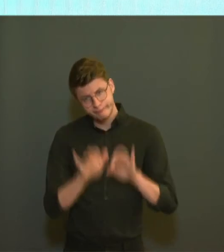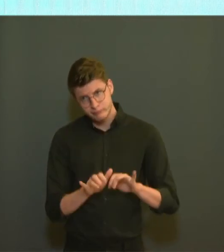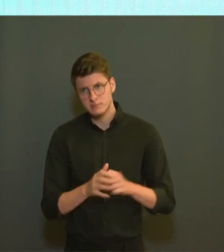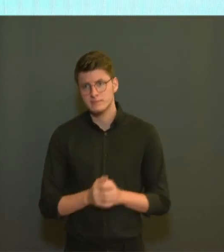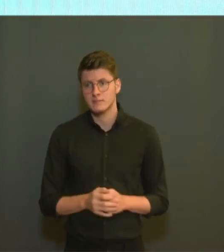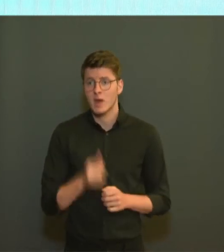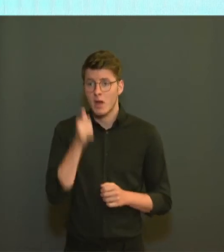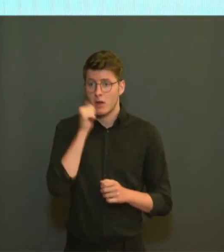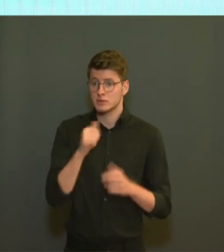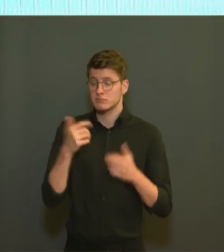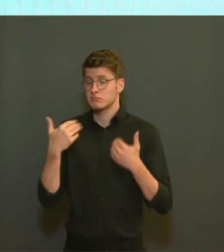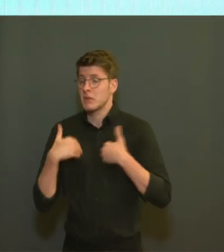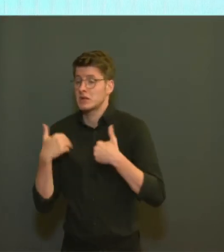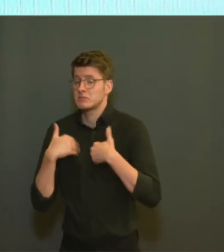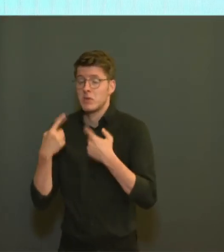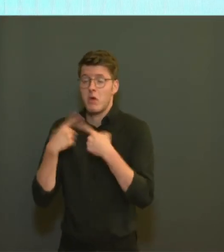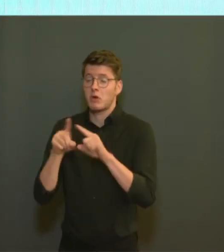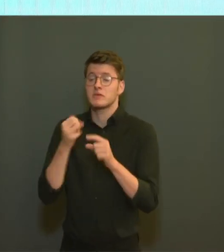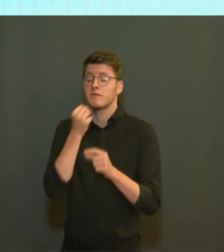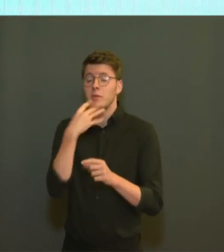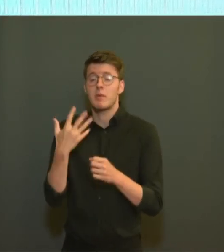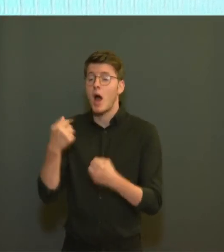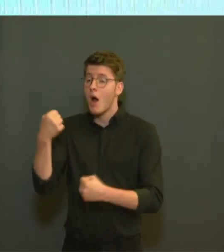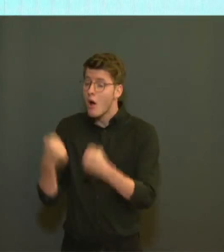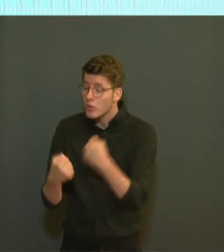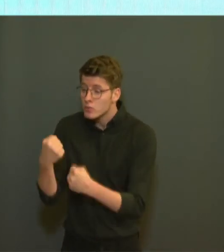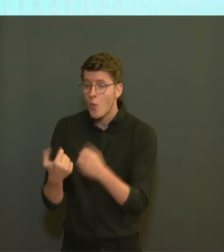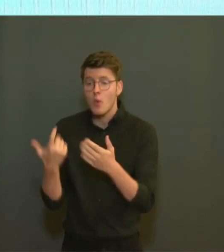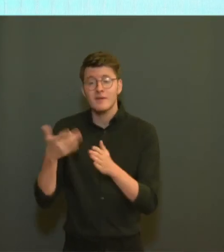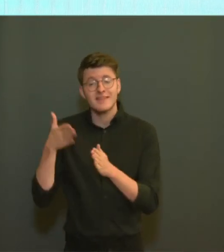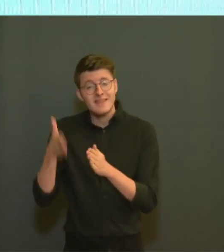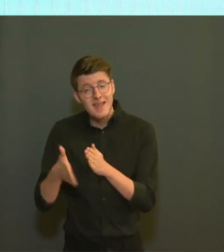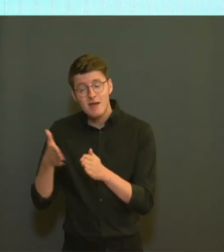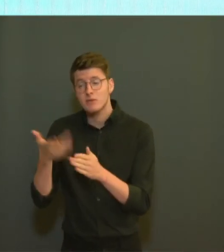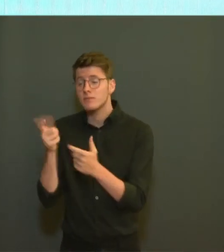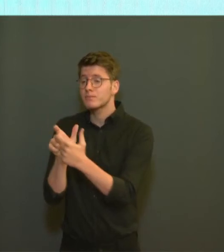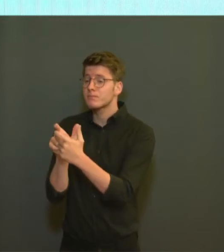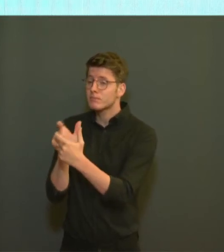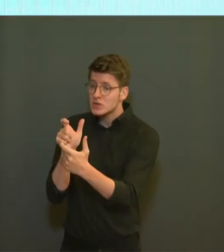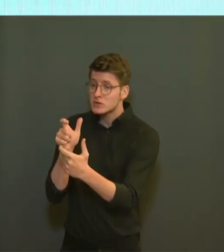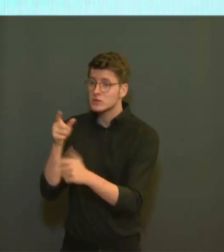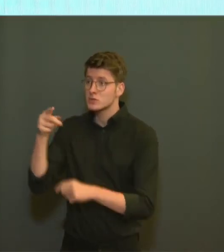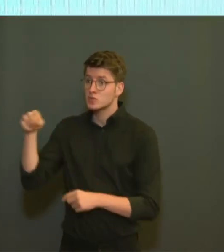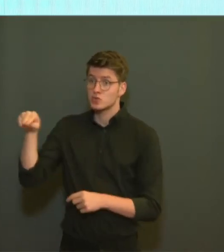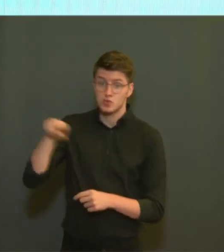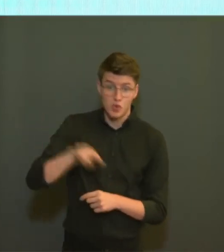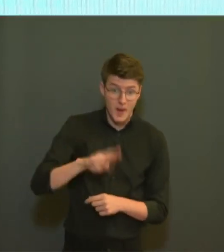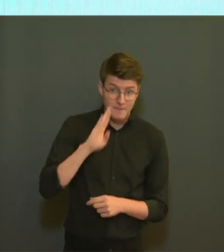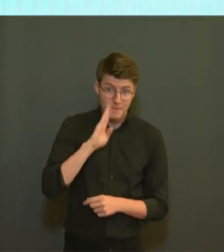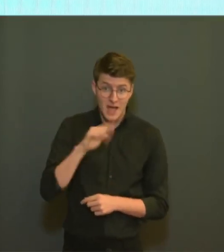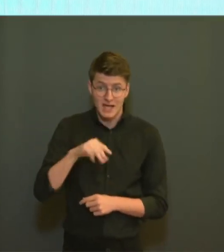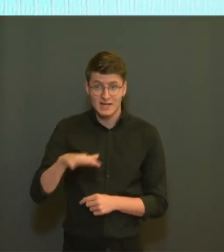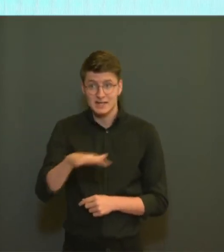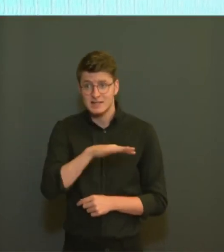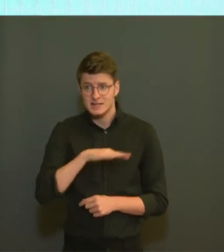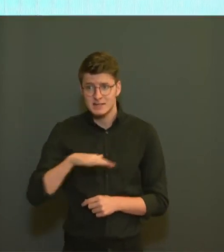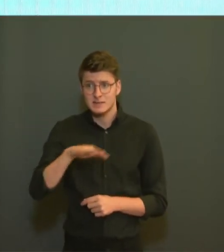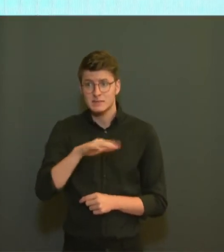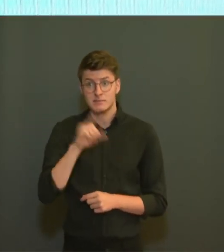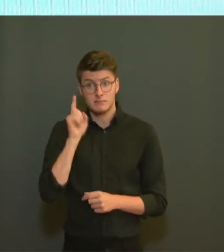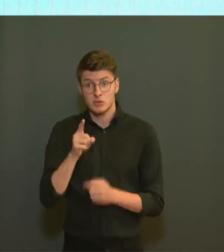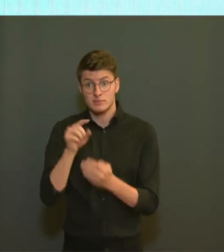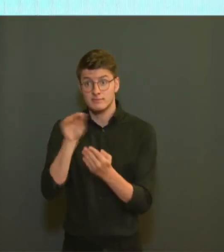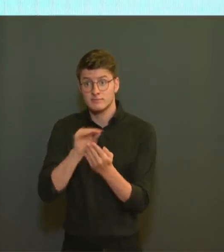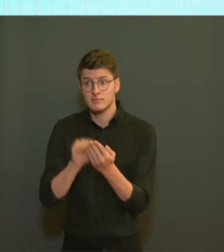ander vervoermiddel, zoals de auto, de trein of de bus, naar België komen, dienen het formulier in te vullen indien